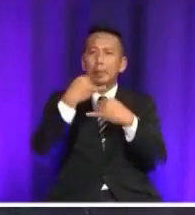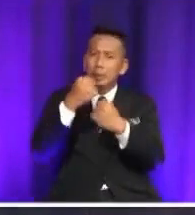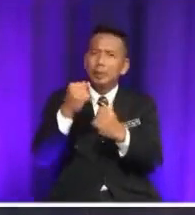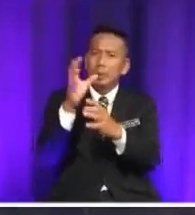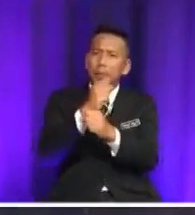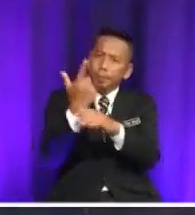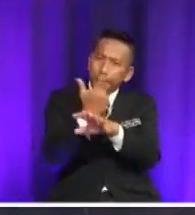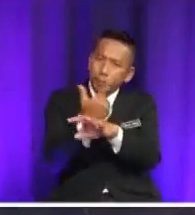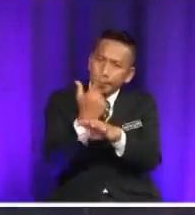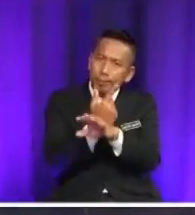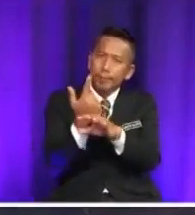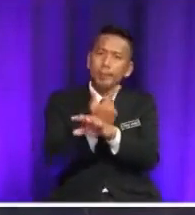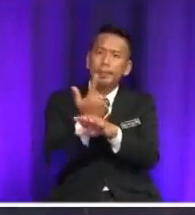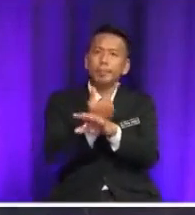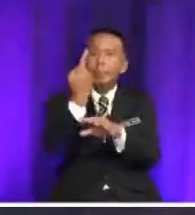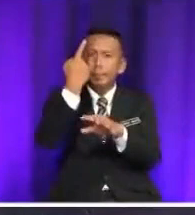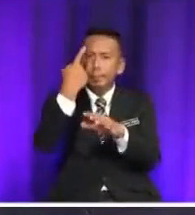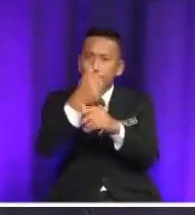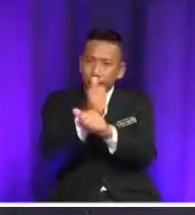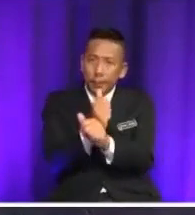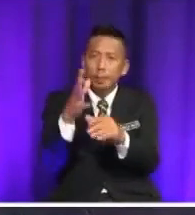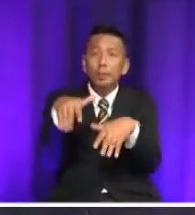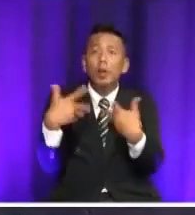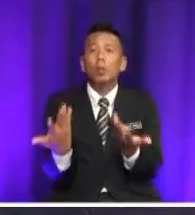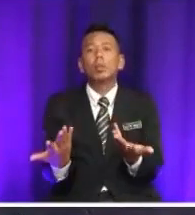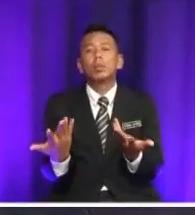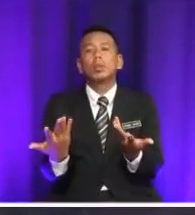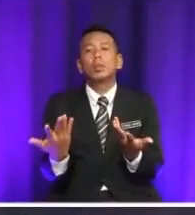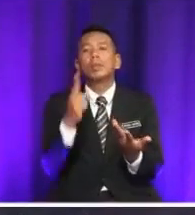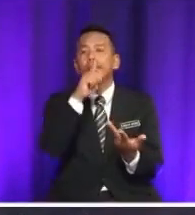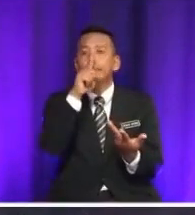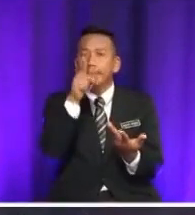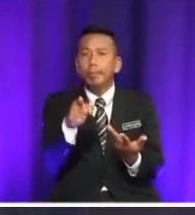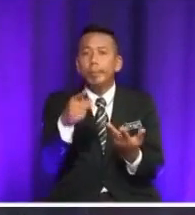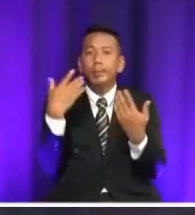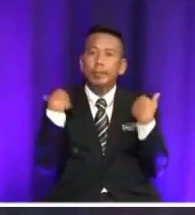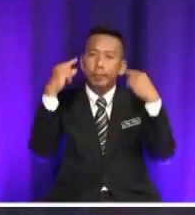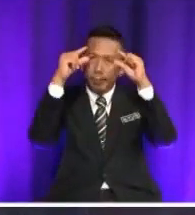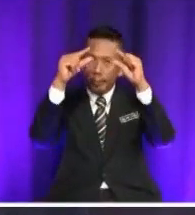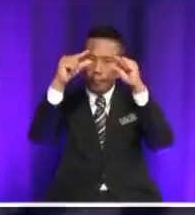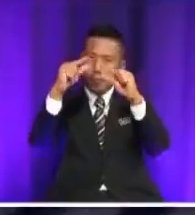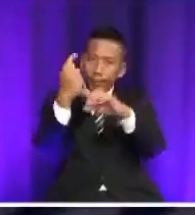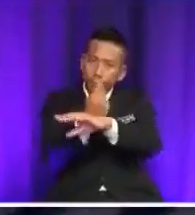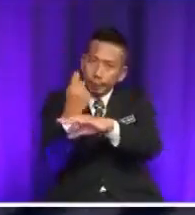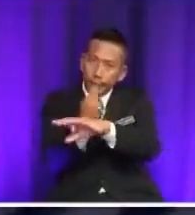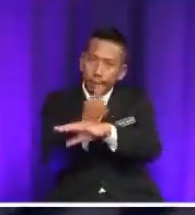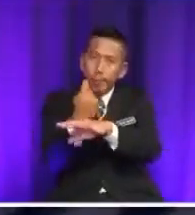mendapatkan latihan pengukuhan dari mana mereka boleh mendapatkannya supaya kita guru-guru yang terlatih